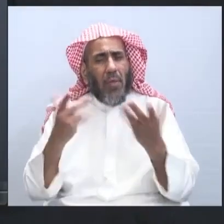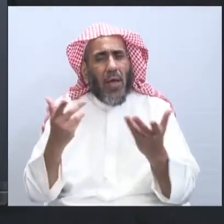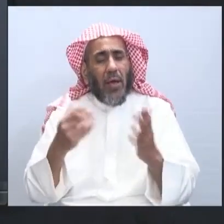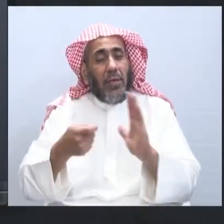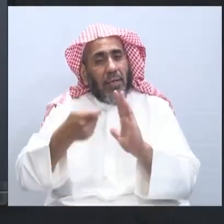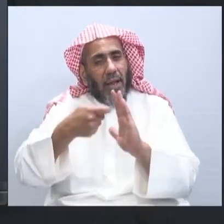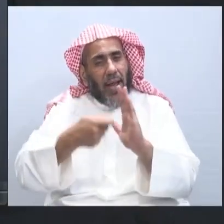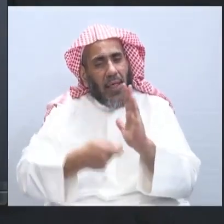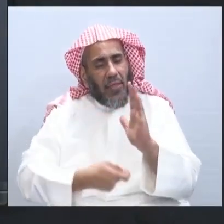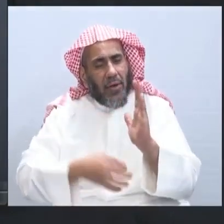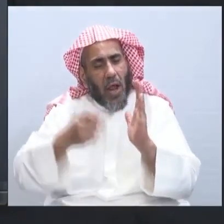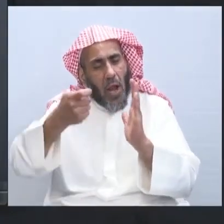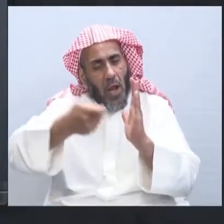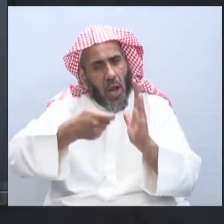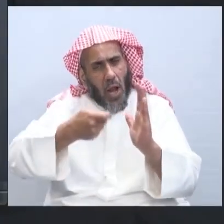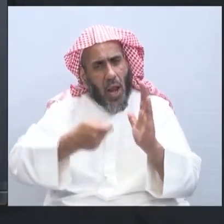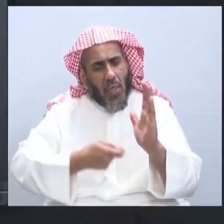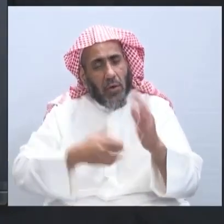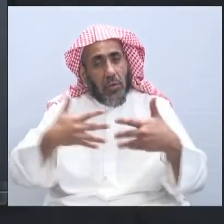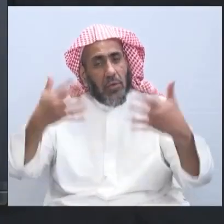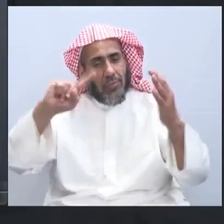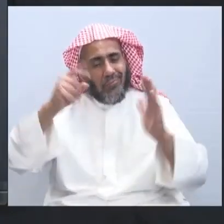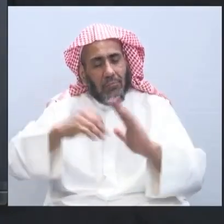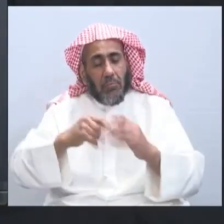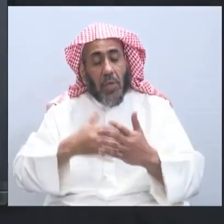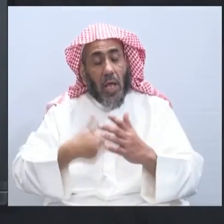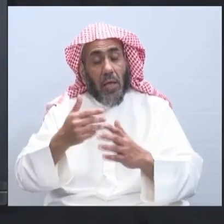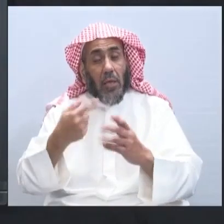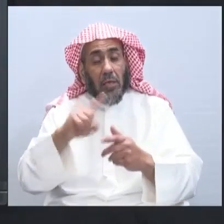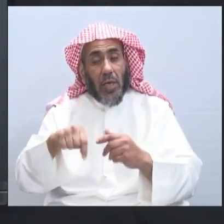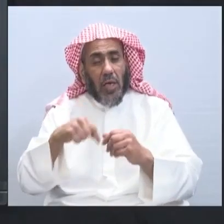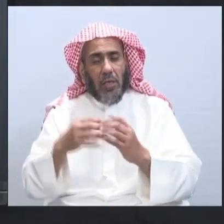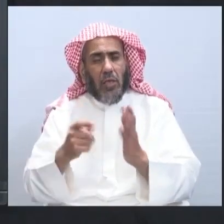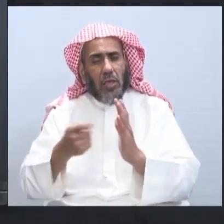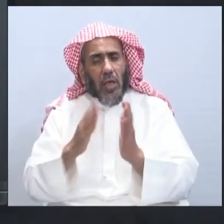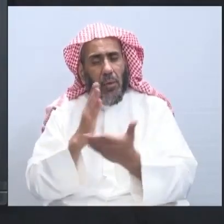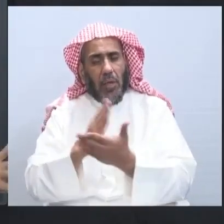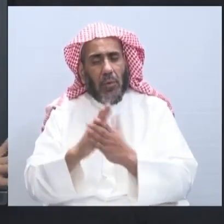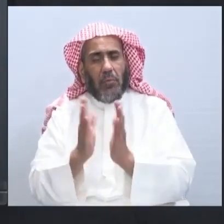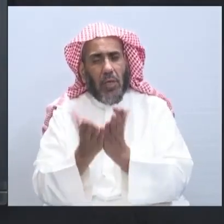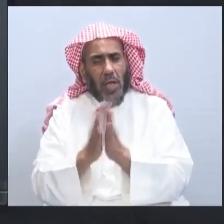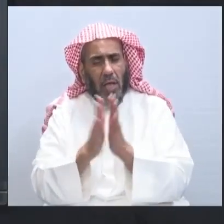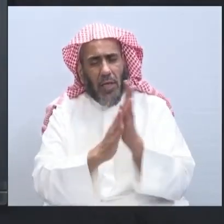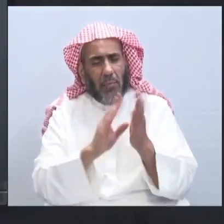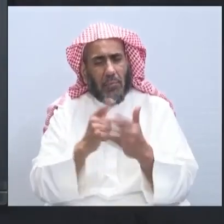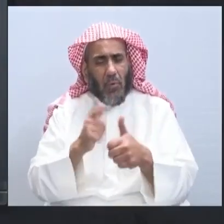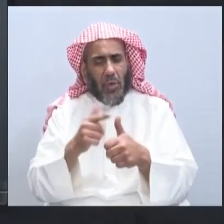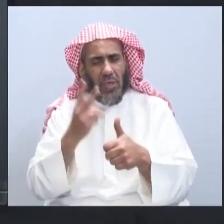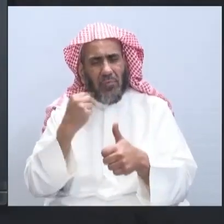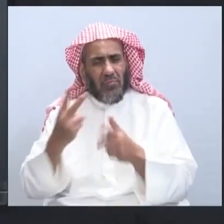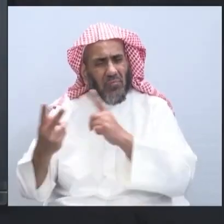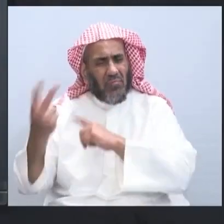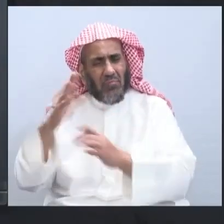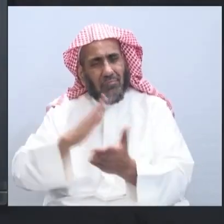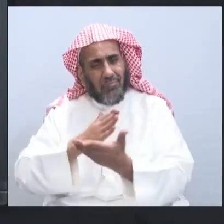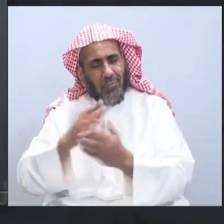نثر طبعا قبل ذلك لو نظرنا بشكل عام عن بدايات العصر الحديث وقلنا طبعا الكتاب من قسمين انتنا من الادب القديم ثم بدانا